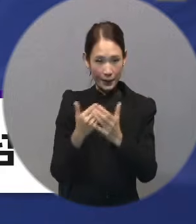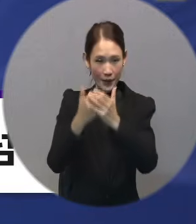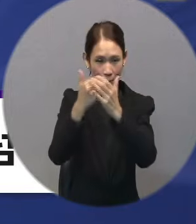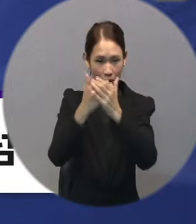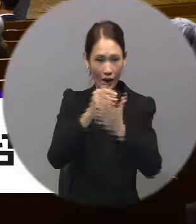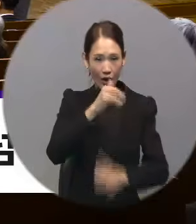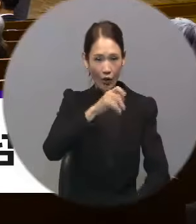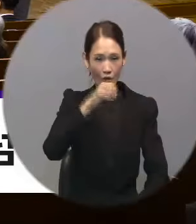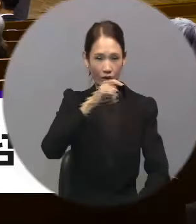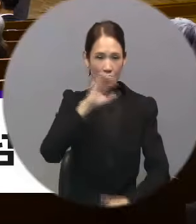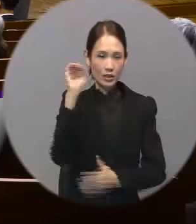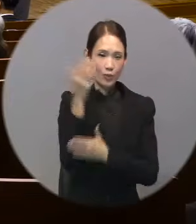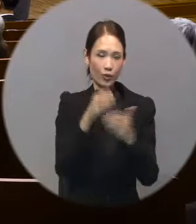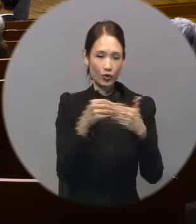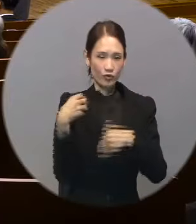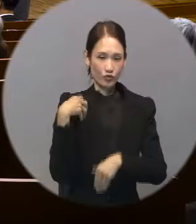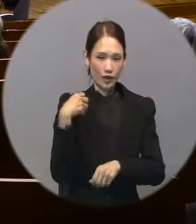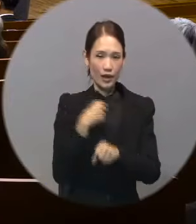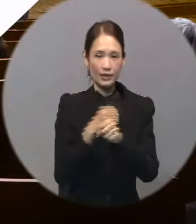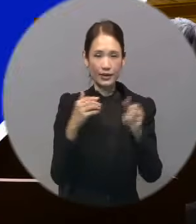강원일보사가 주관했습니다.